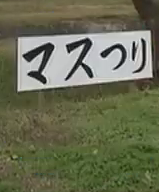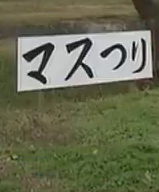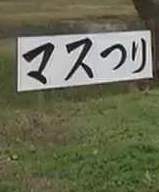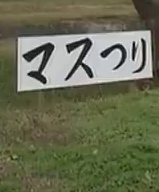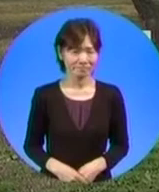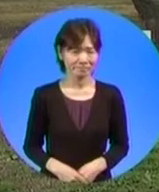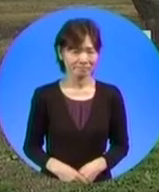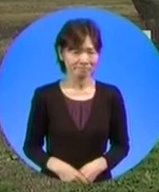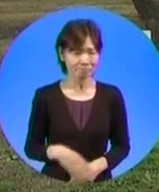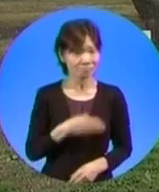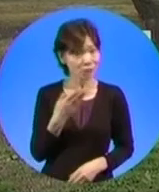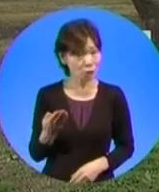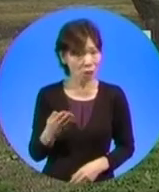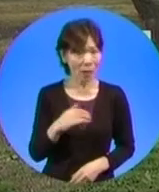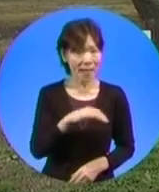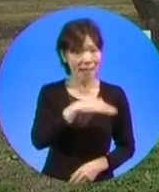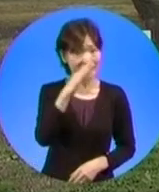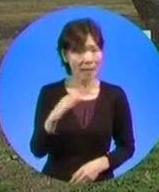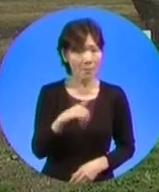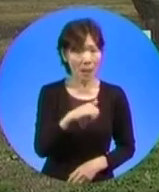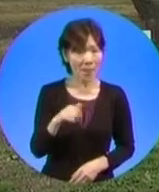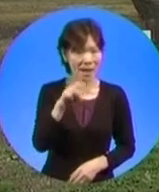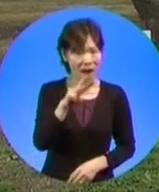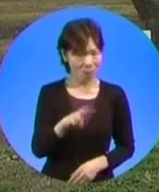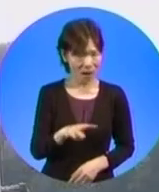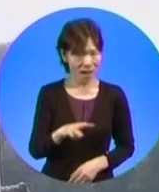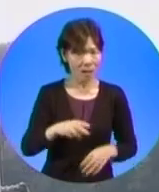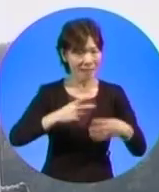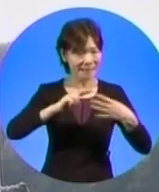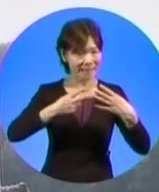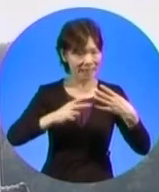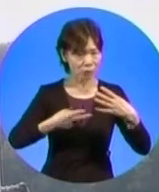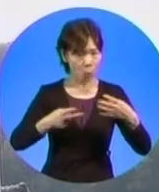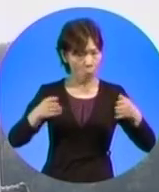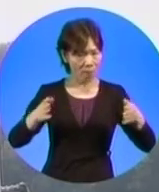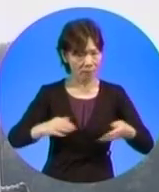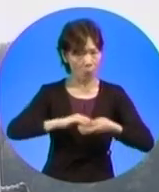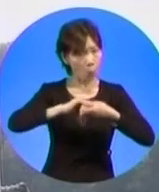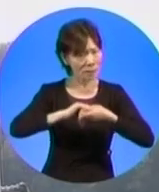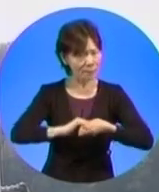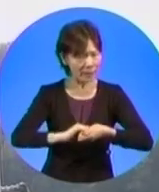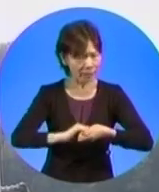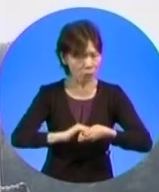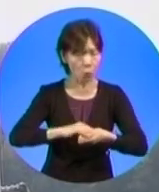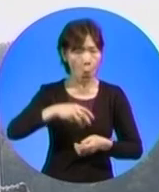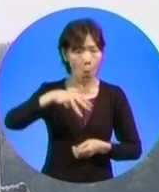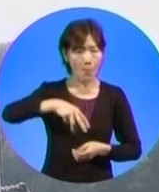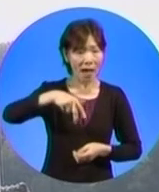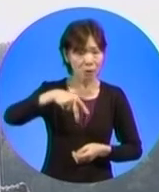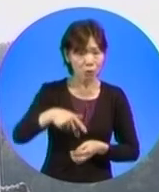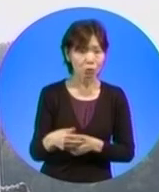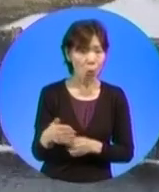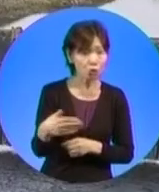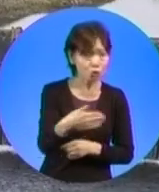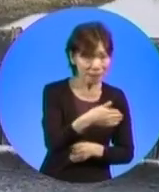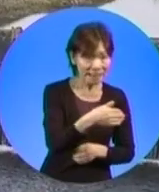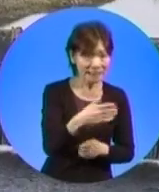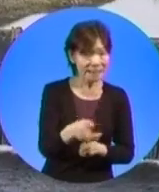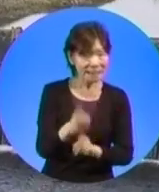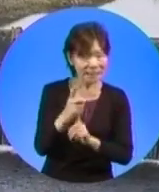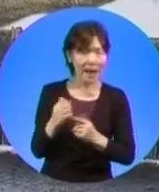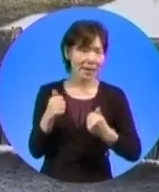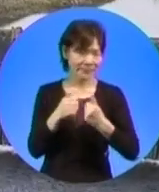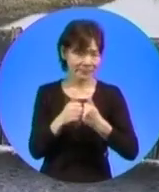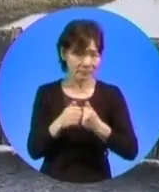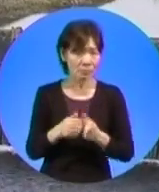続いて内藤さんがやってきたのは山部川、季節限定のマス釣りに挑戦です。こちらは